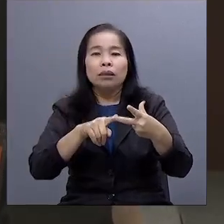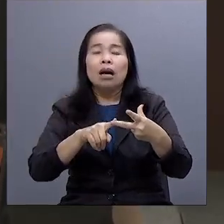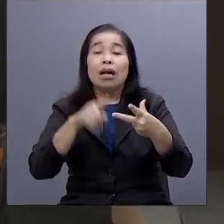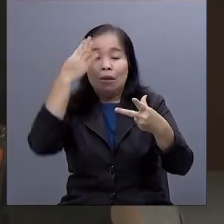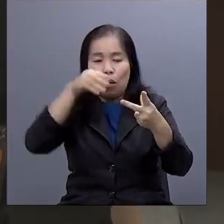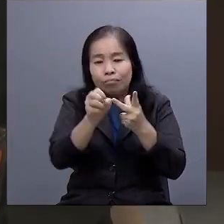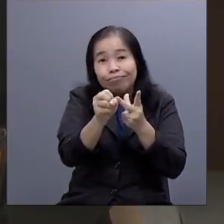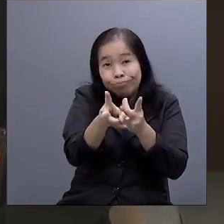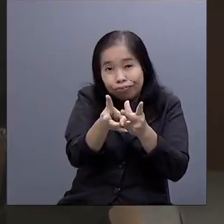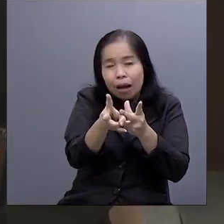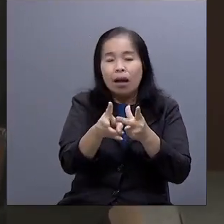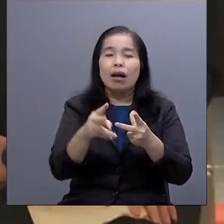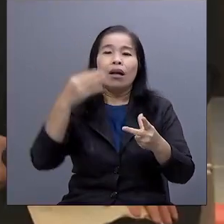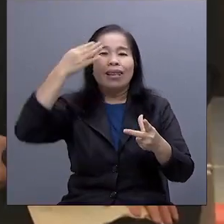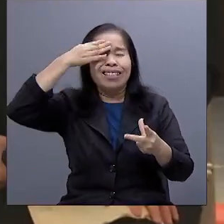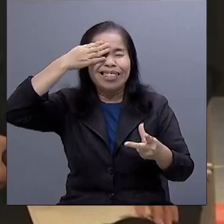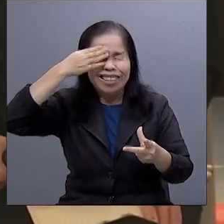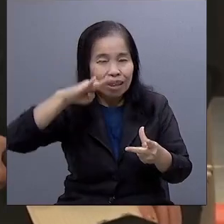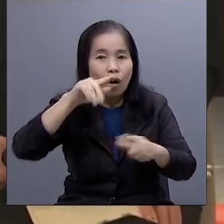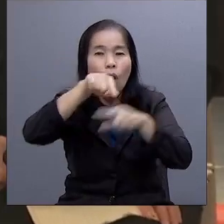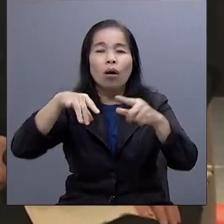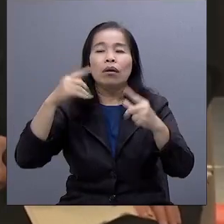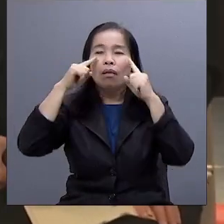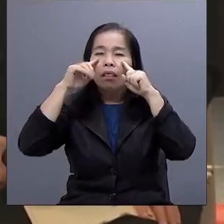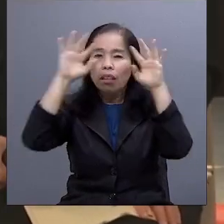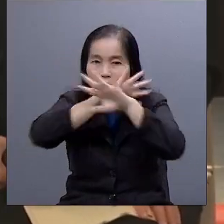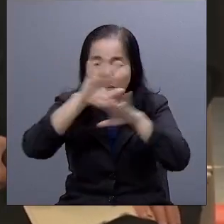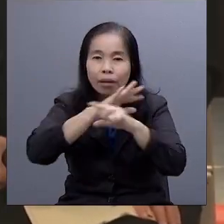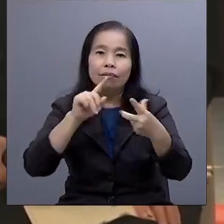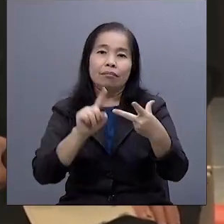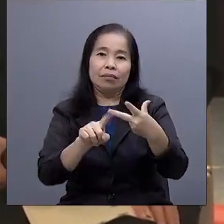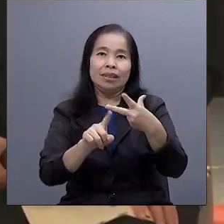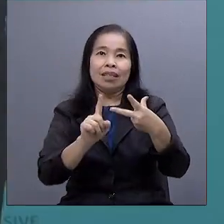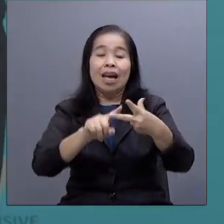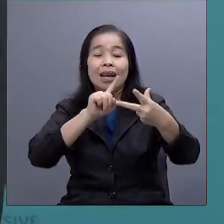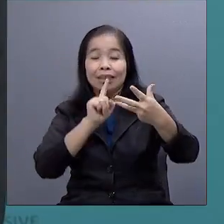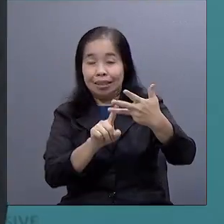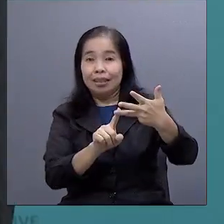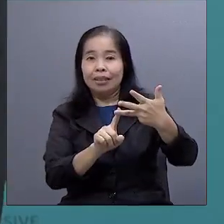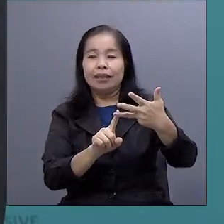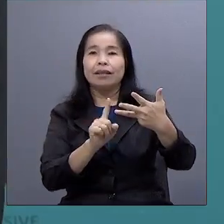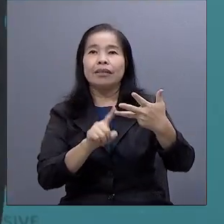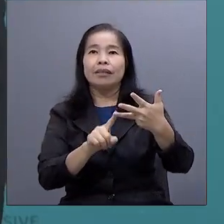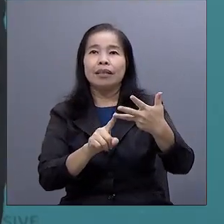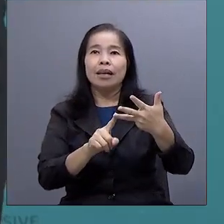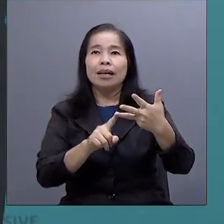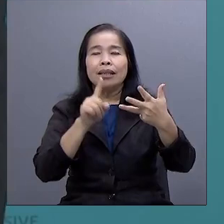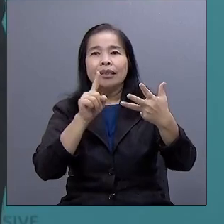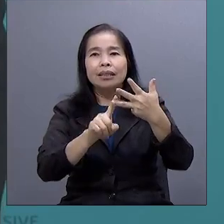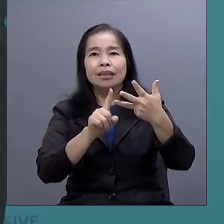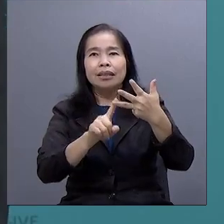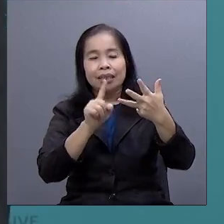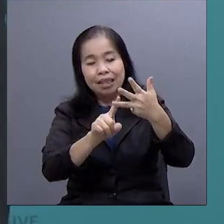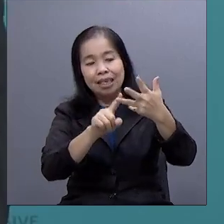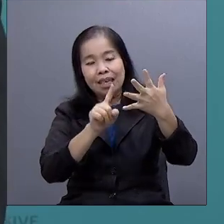เป็น t direที่มองไม่เห็นเลยคื Themenส่นอัดับ 4 จะเป็นเรื่อง 4, 5, 6, 7